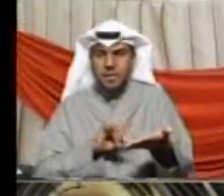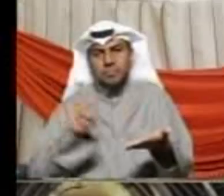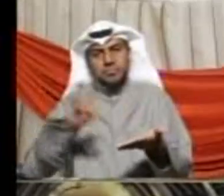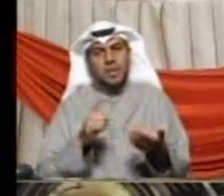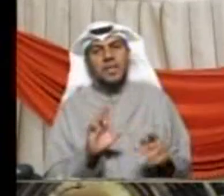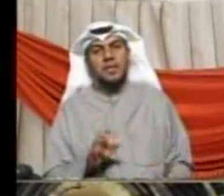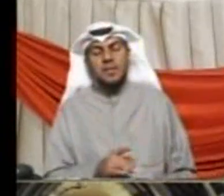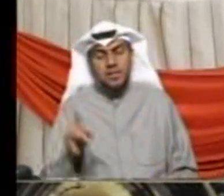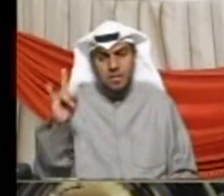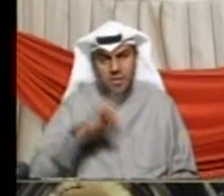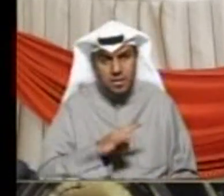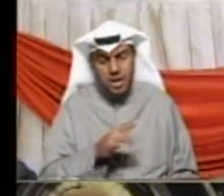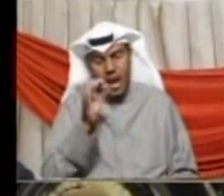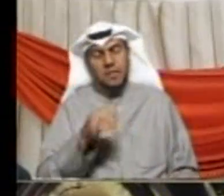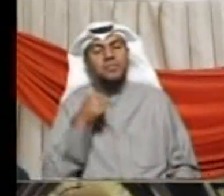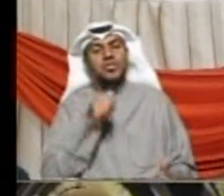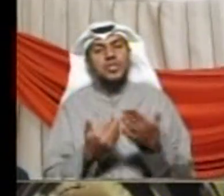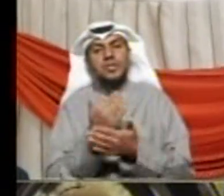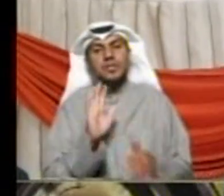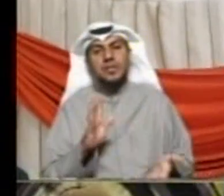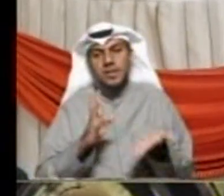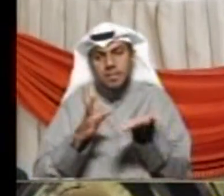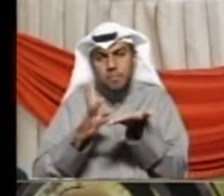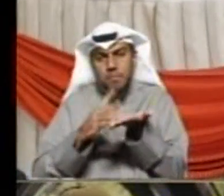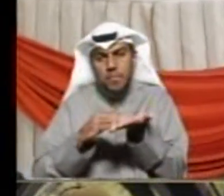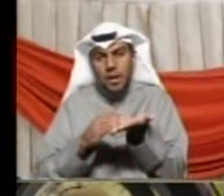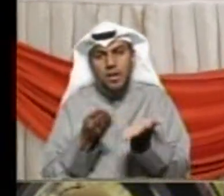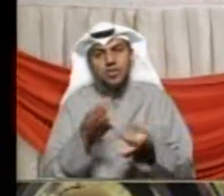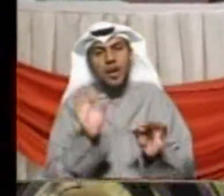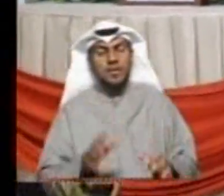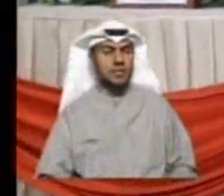فقط وفقا للإجراءات المتبعة بهذا الشأن.